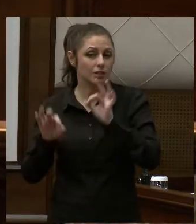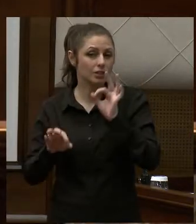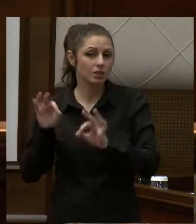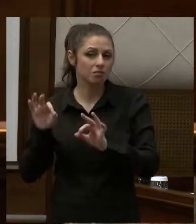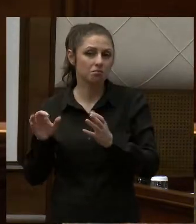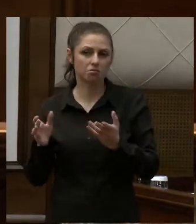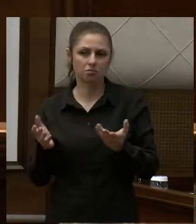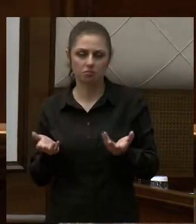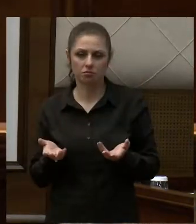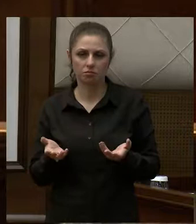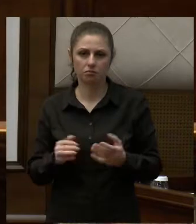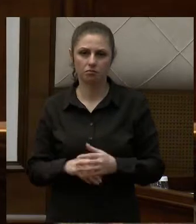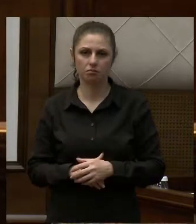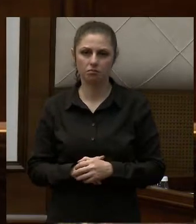falan.